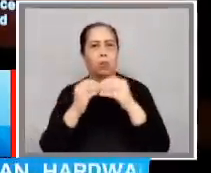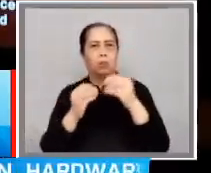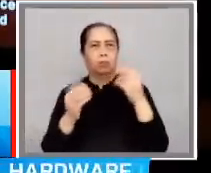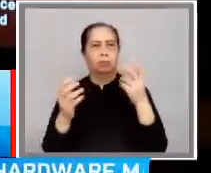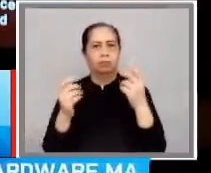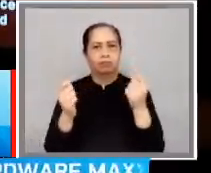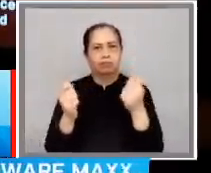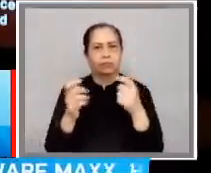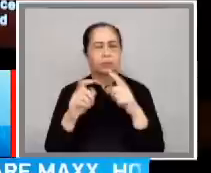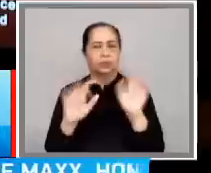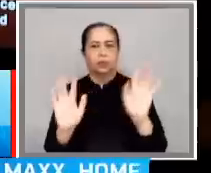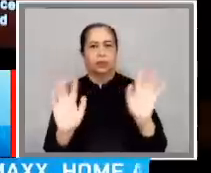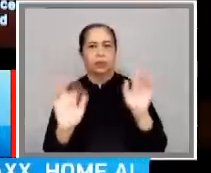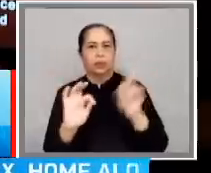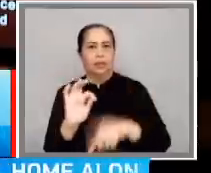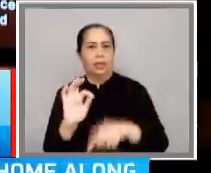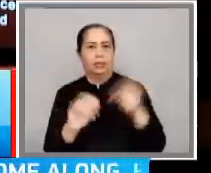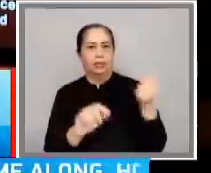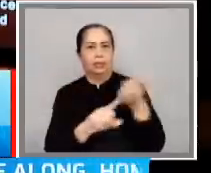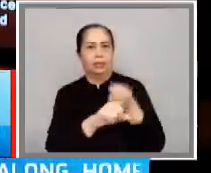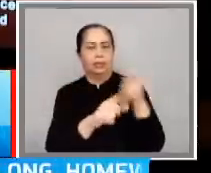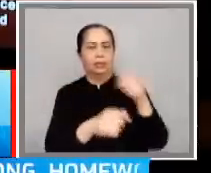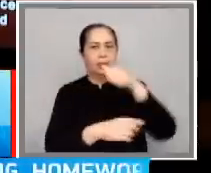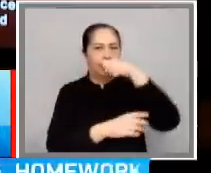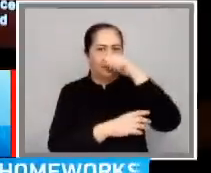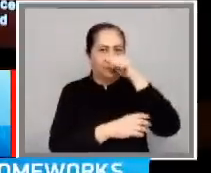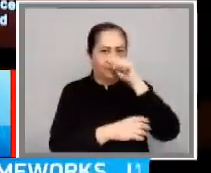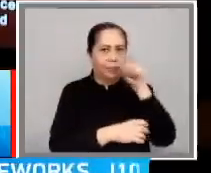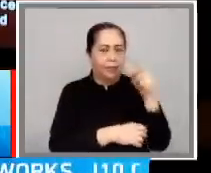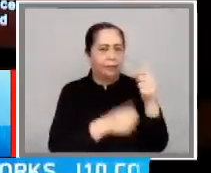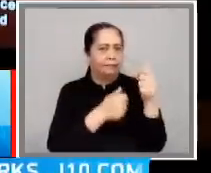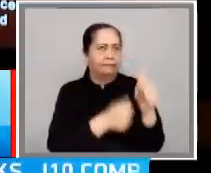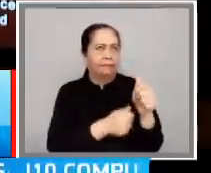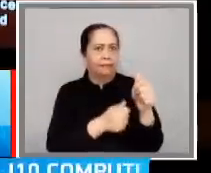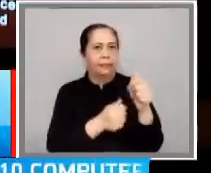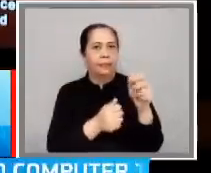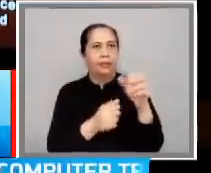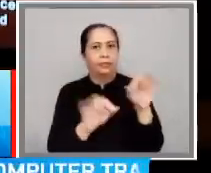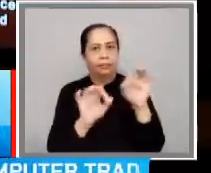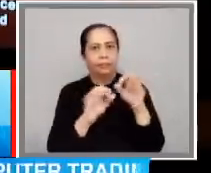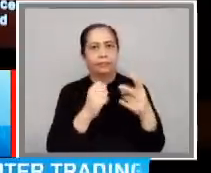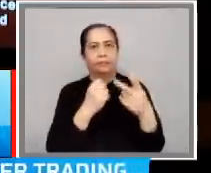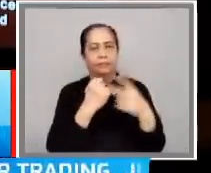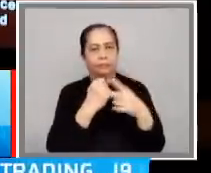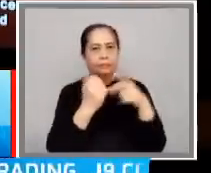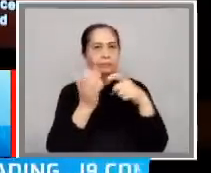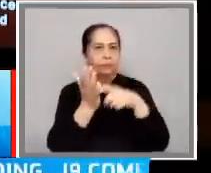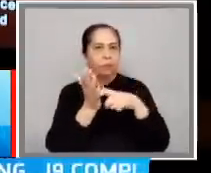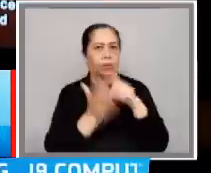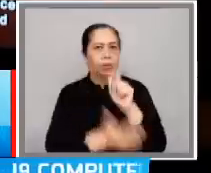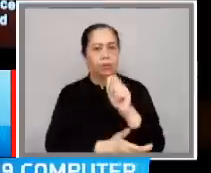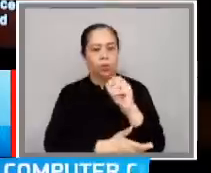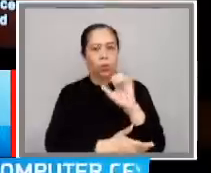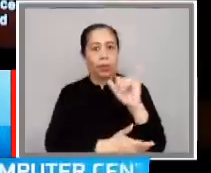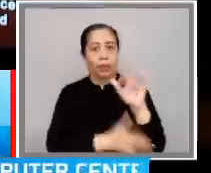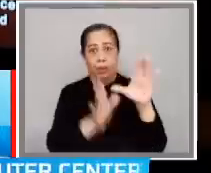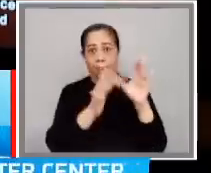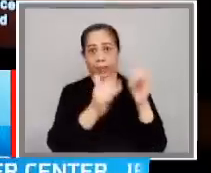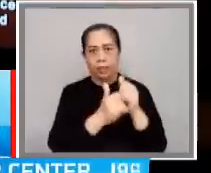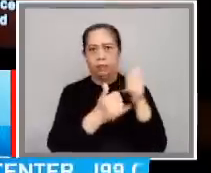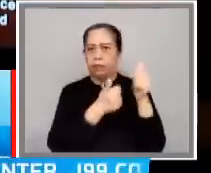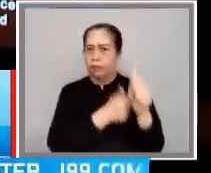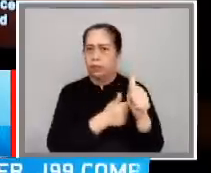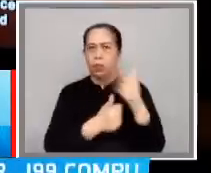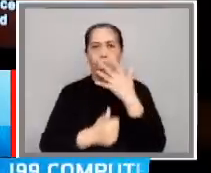We cannot because it's based on the anime and it is one of the safeguards or the mandates of Toei is that we stick to that, the silhouette, the